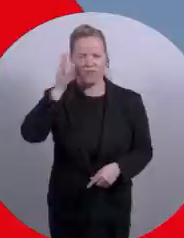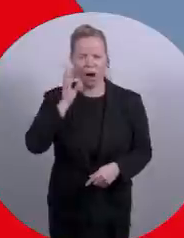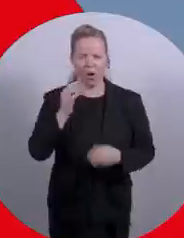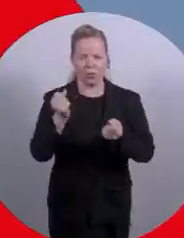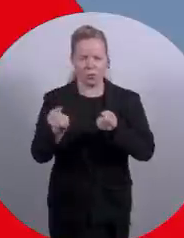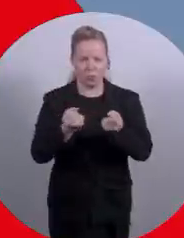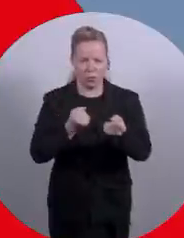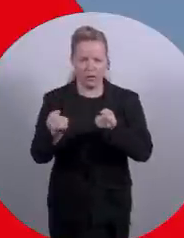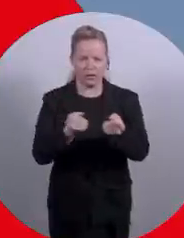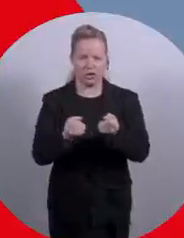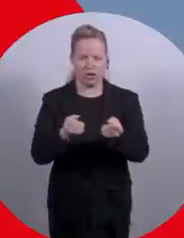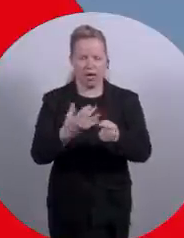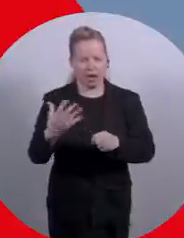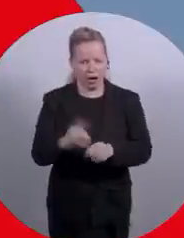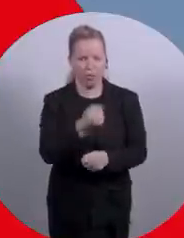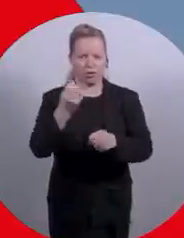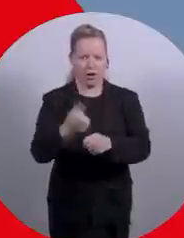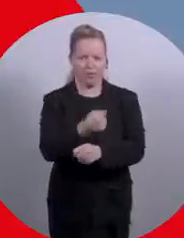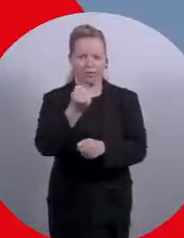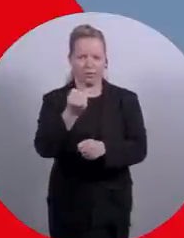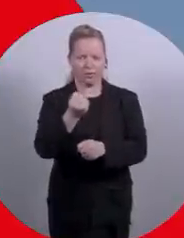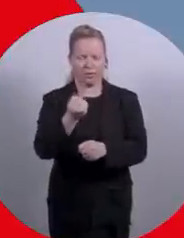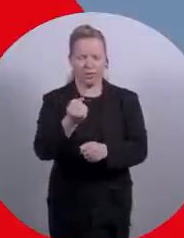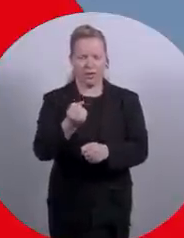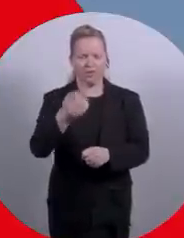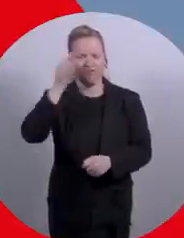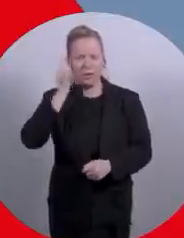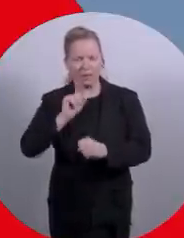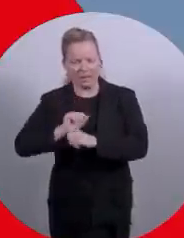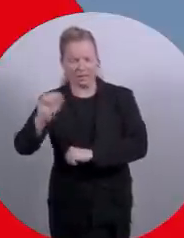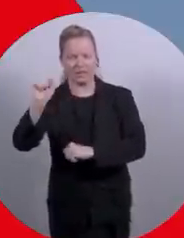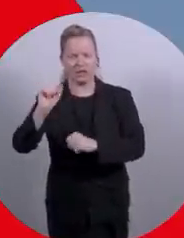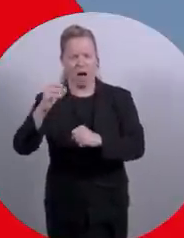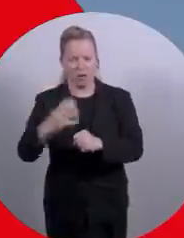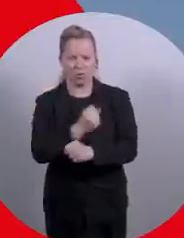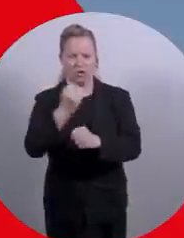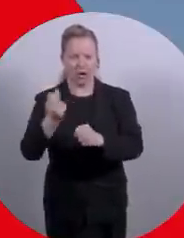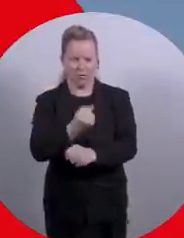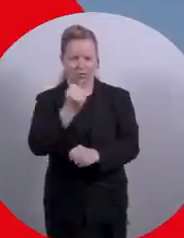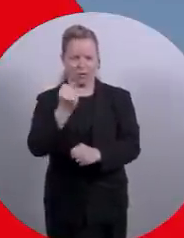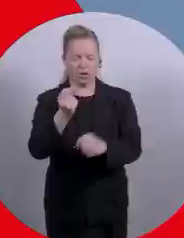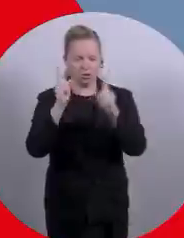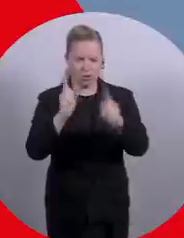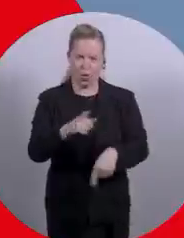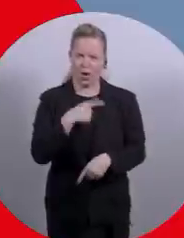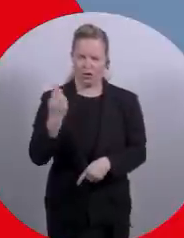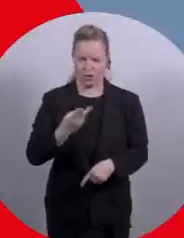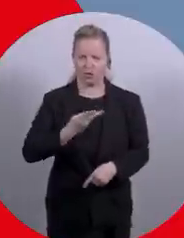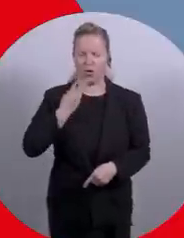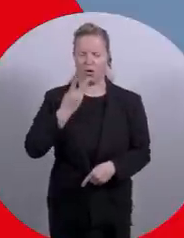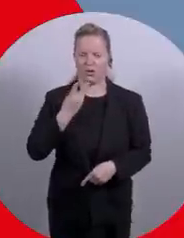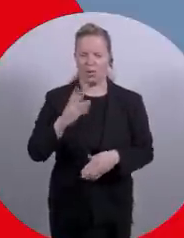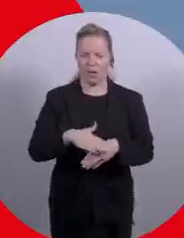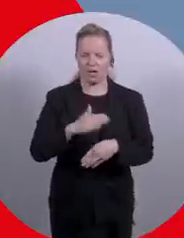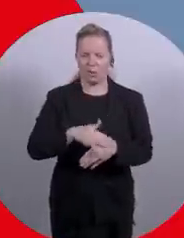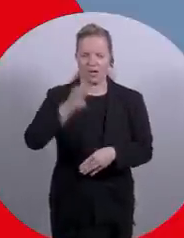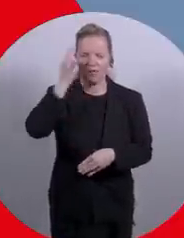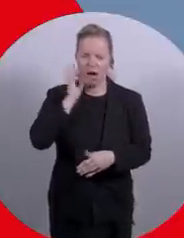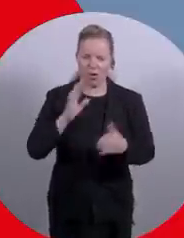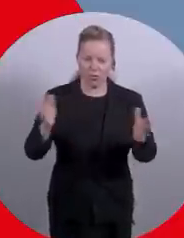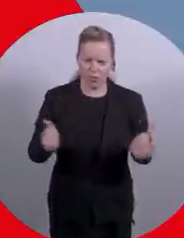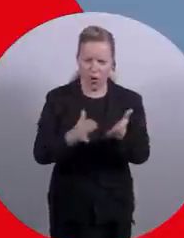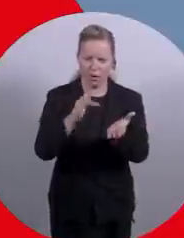Errungenschaften auf die feministischen Errungenschaften die wir schon geschaffen haben stolz zu sein zum Beispiel auf Frauen Fördermittel